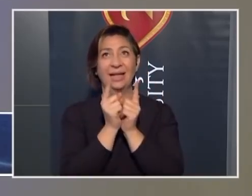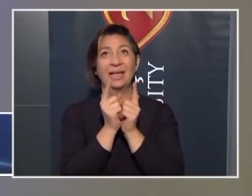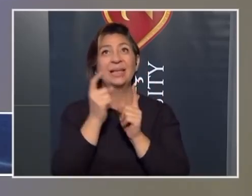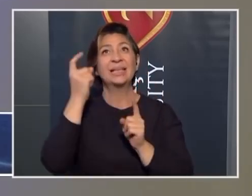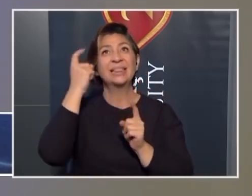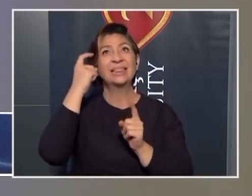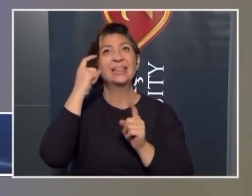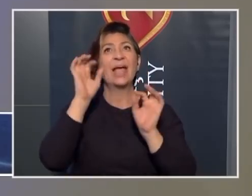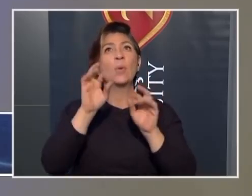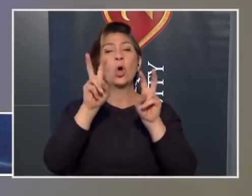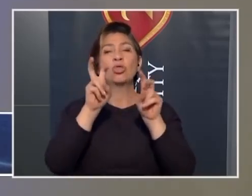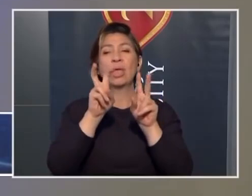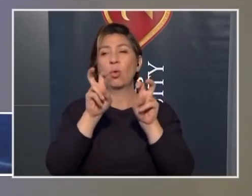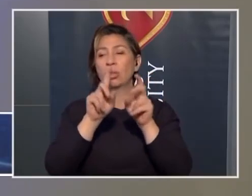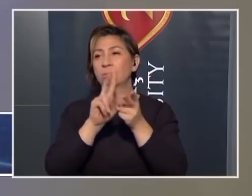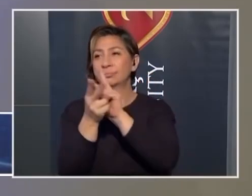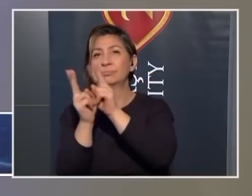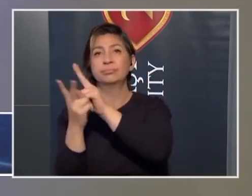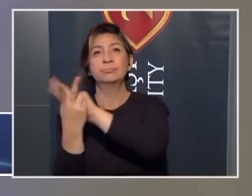Zihni sürekli konudan konuya atlayan,